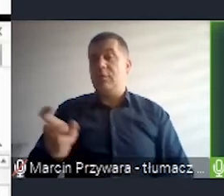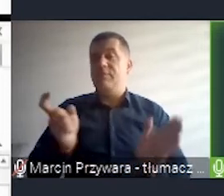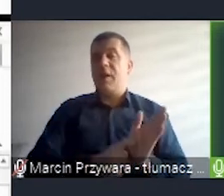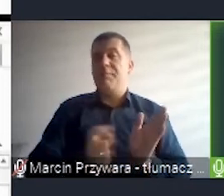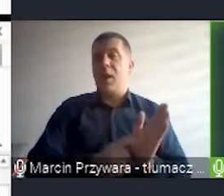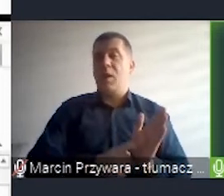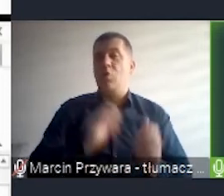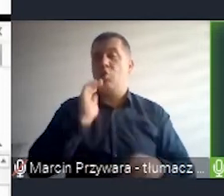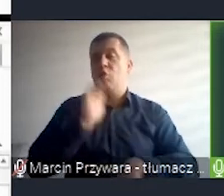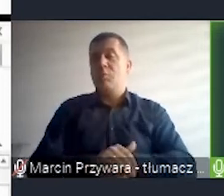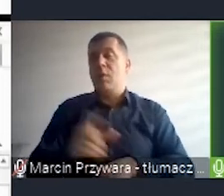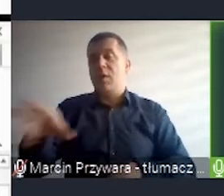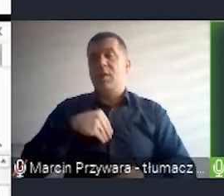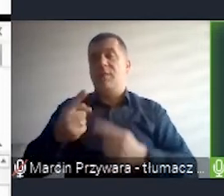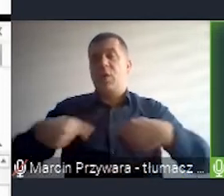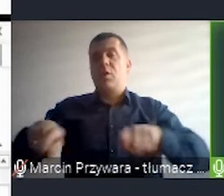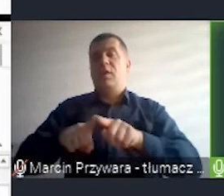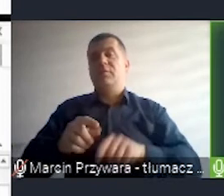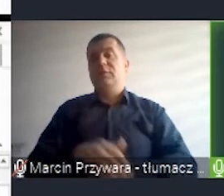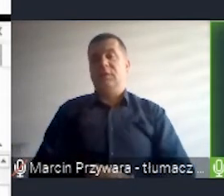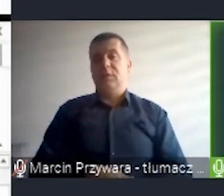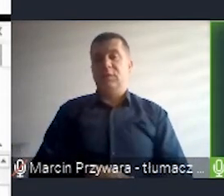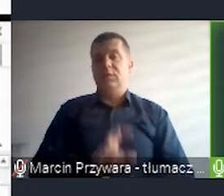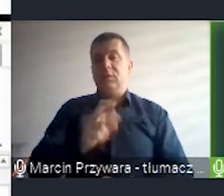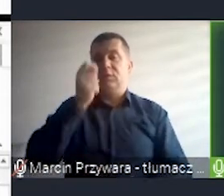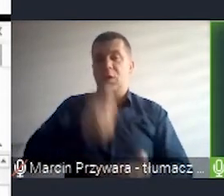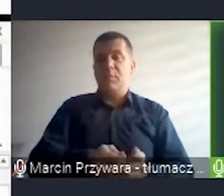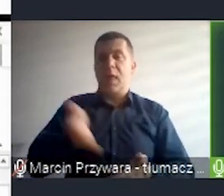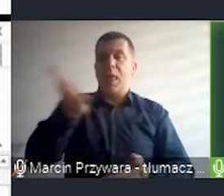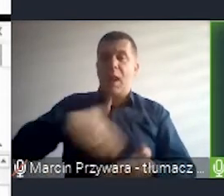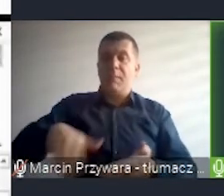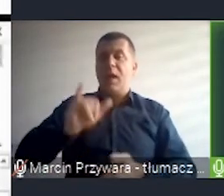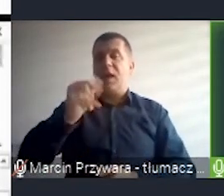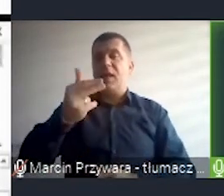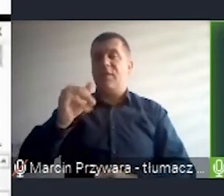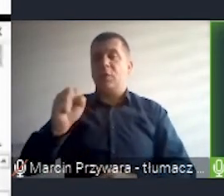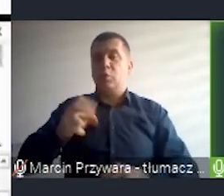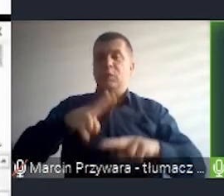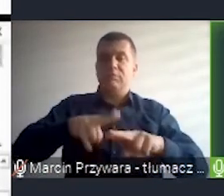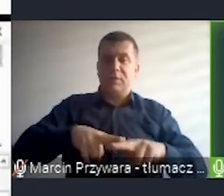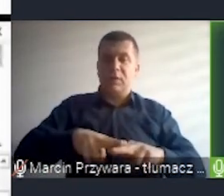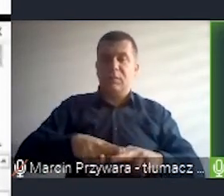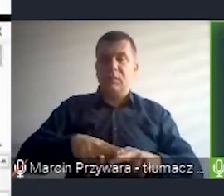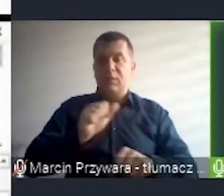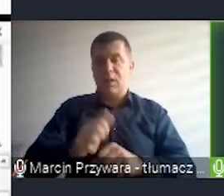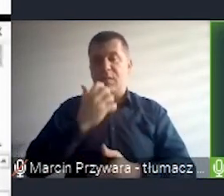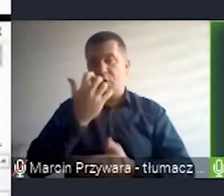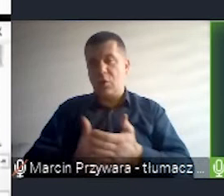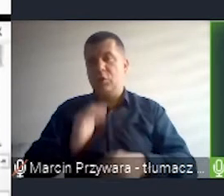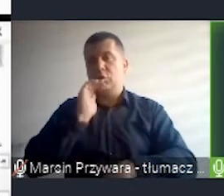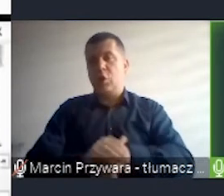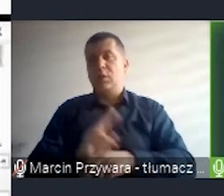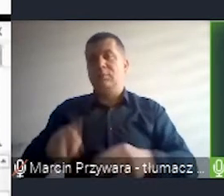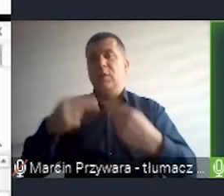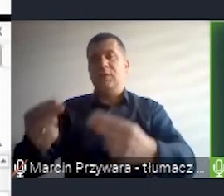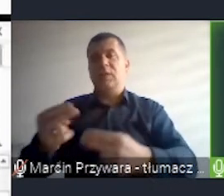wymaganej umową z wykonawcą. Czy zakupione elementy infrastruktury sprzętu są wykorzystywane zgodnie z